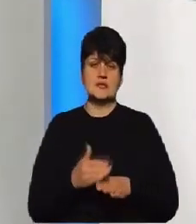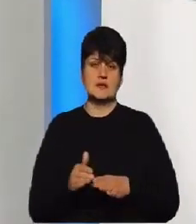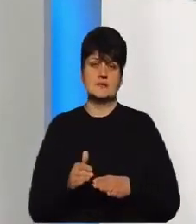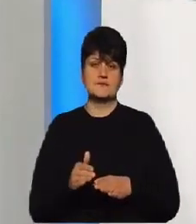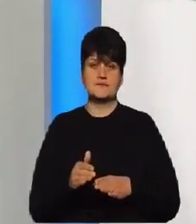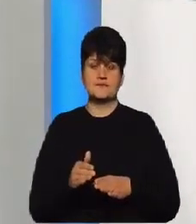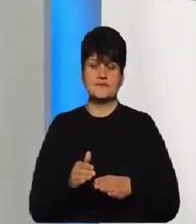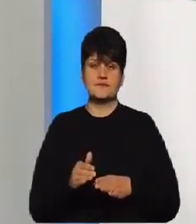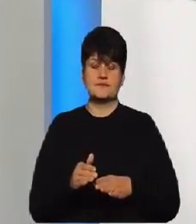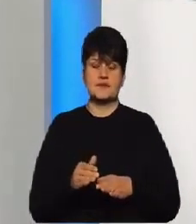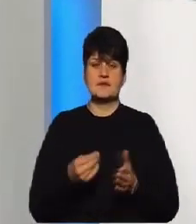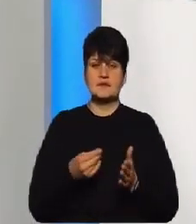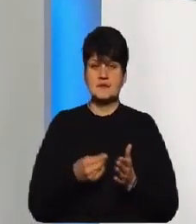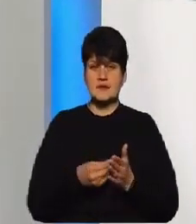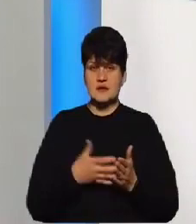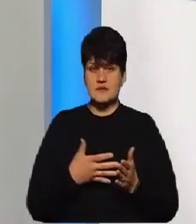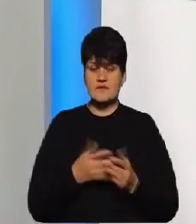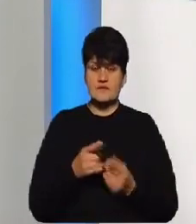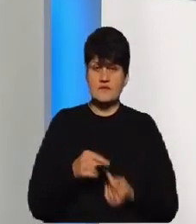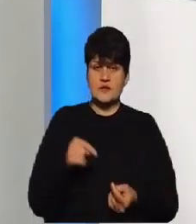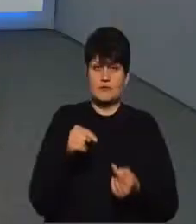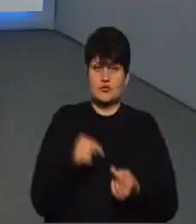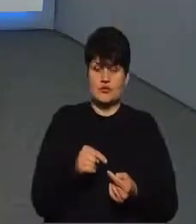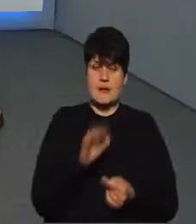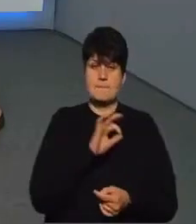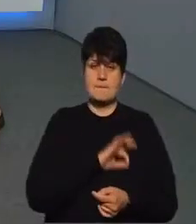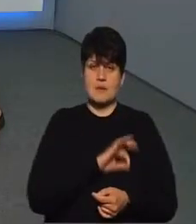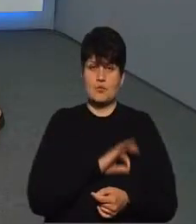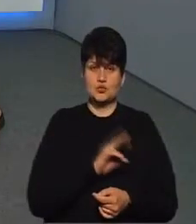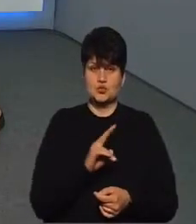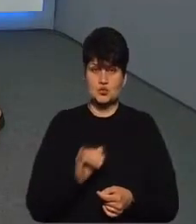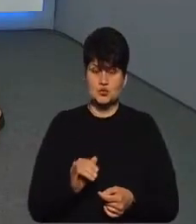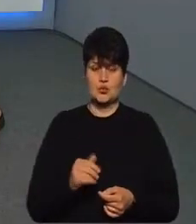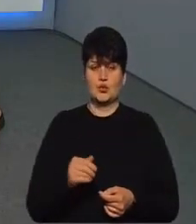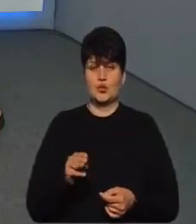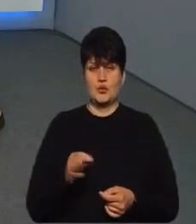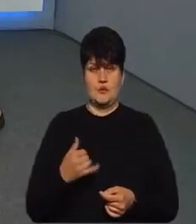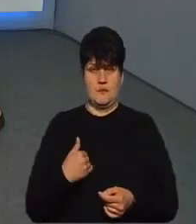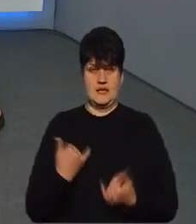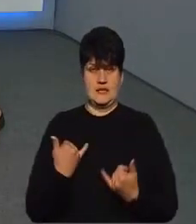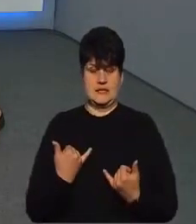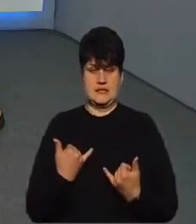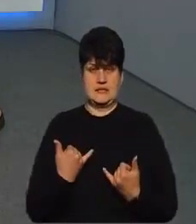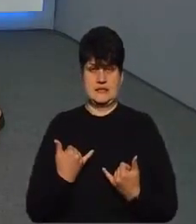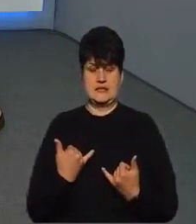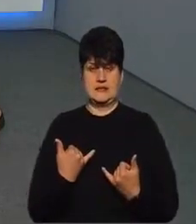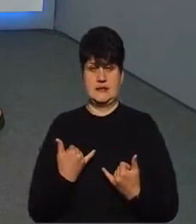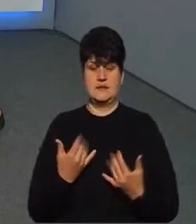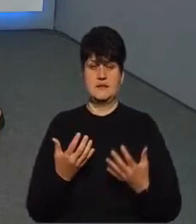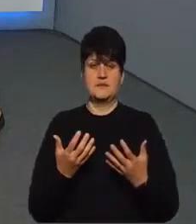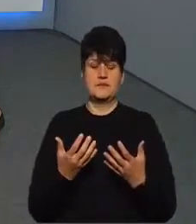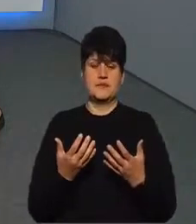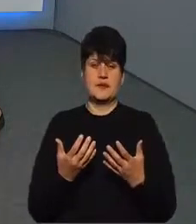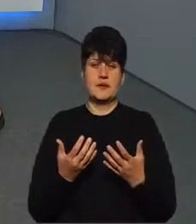якраз в тарифах відповідає прибутку. То ми зараз реалізовуємо ряд проєктів, це ми вже по